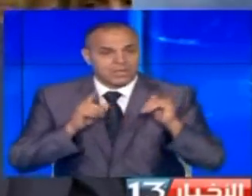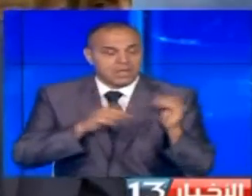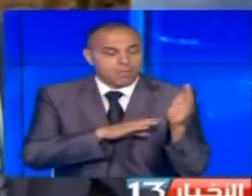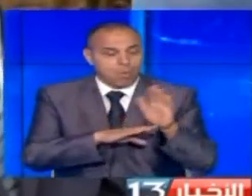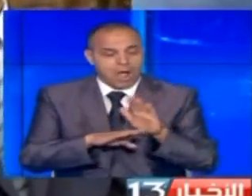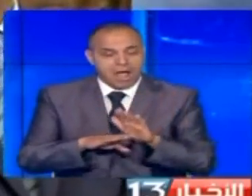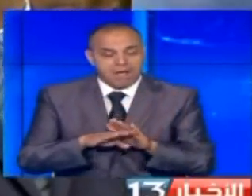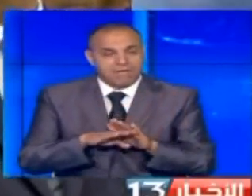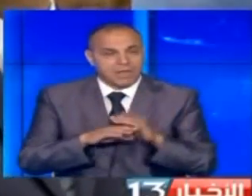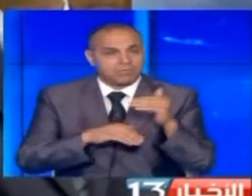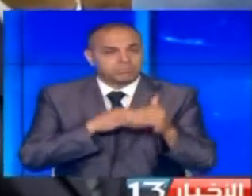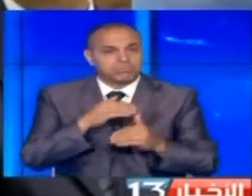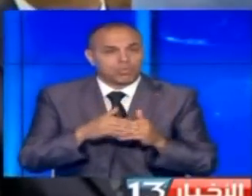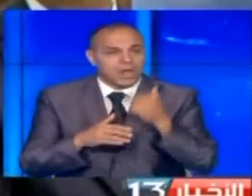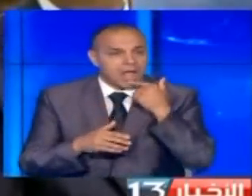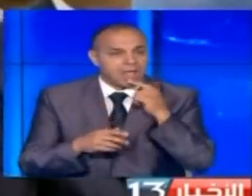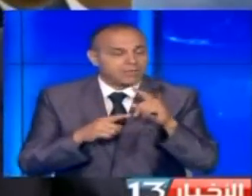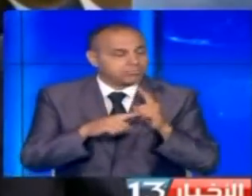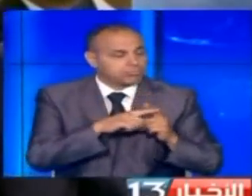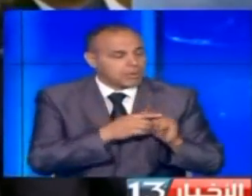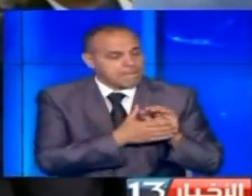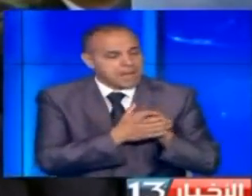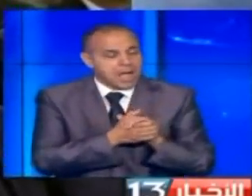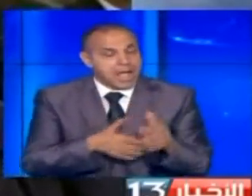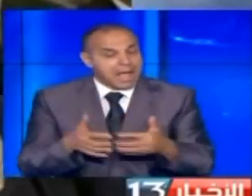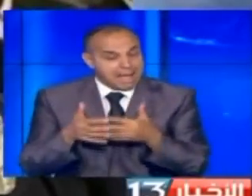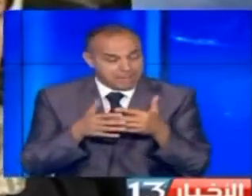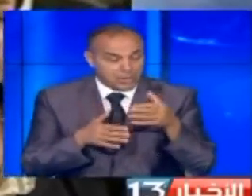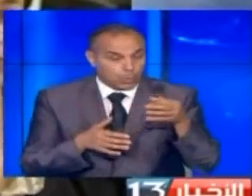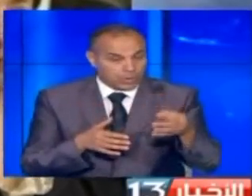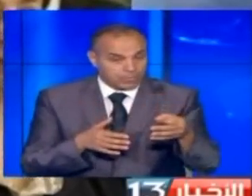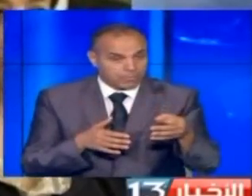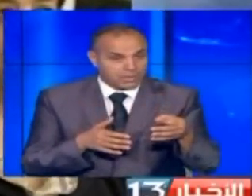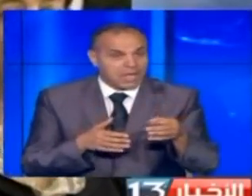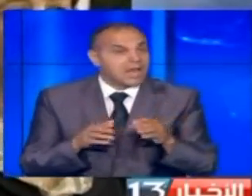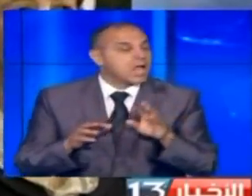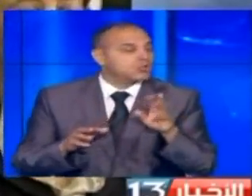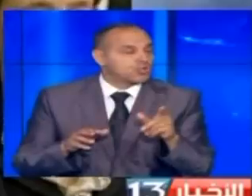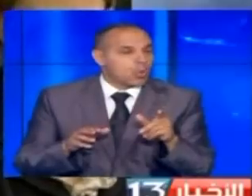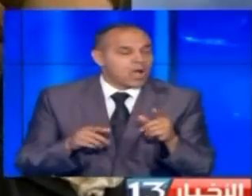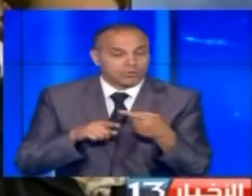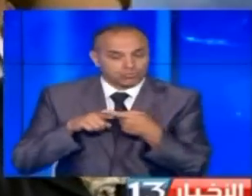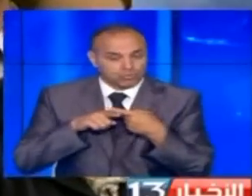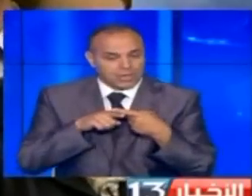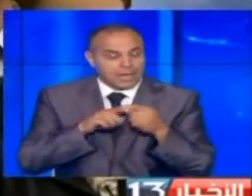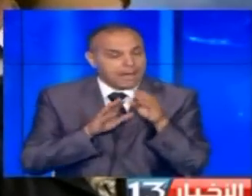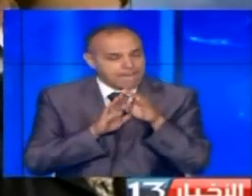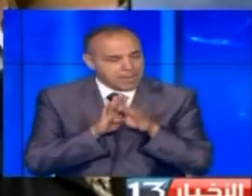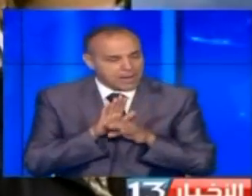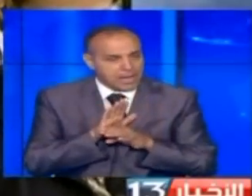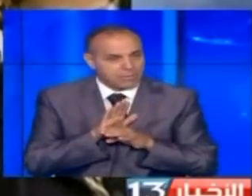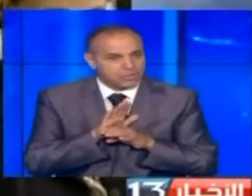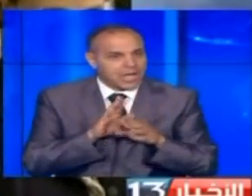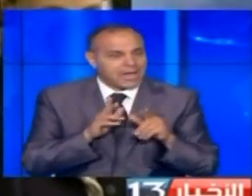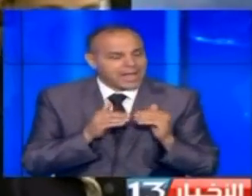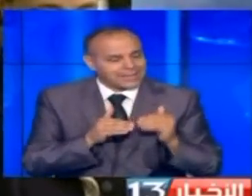المحافظة على نسق التطور الإيجابي لعلاقاتنا مع الولايات المتحدة الأمريكية على أساس شراكة استراتيجية من